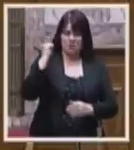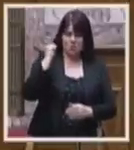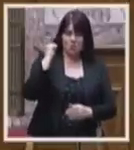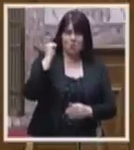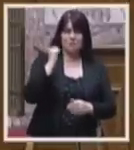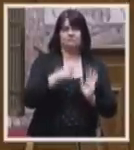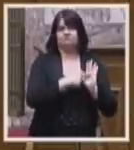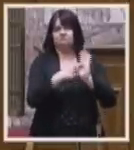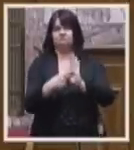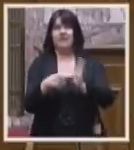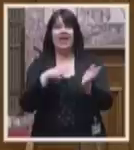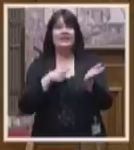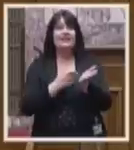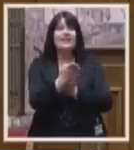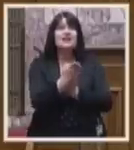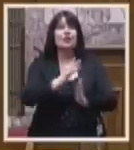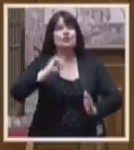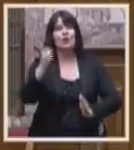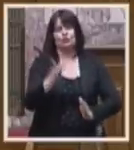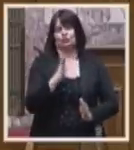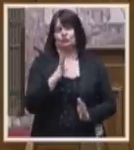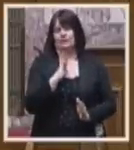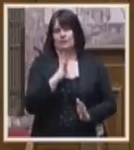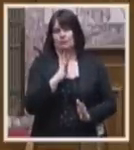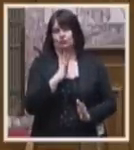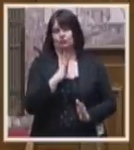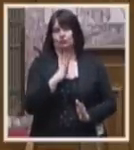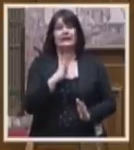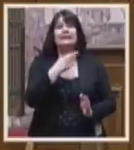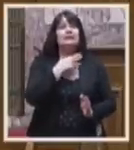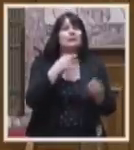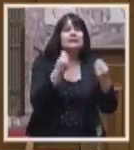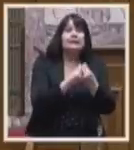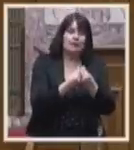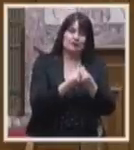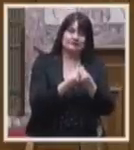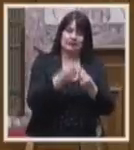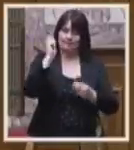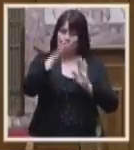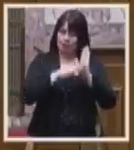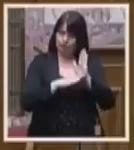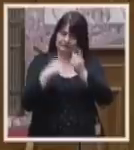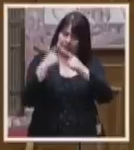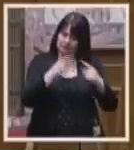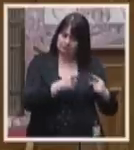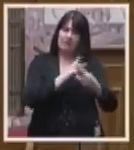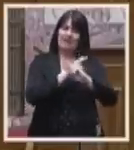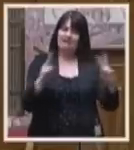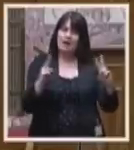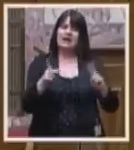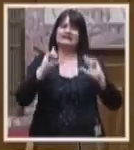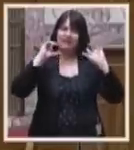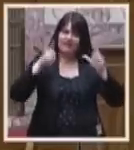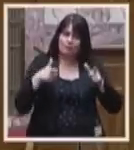ένα σύστημα δικαιοσύνης που θα ανταποκρίνεται στις ανάγκες της εποχής. Ένα πολιτικό σύστημα διαφορετικό, διαφανές,